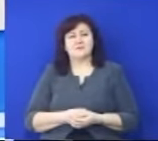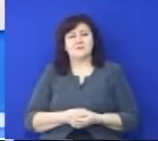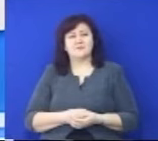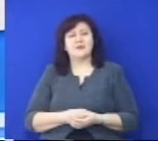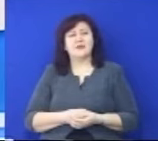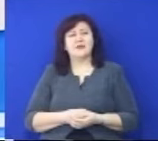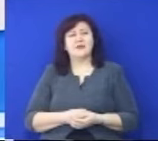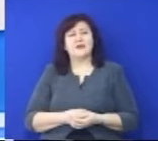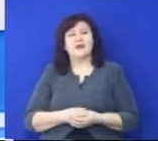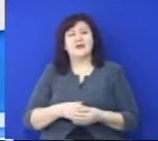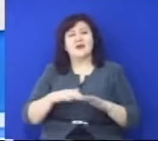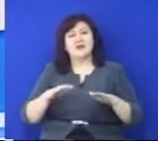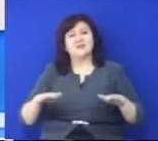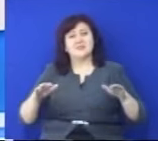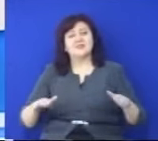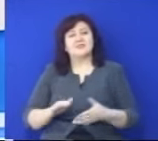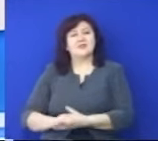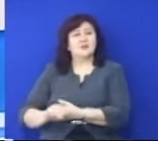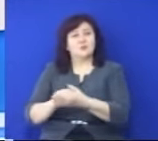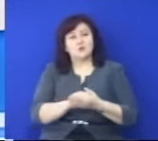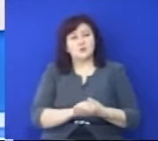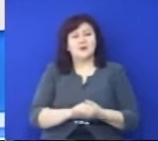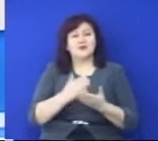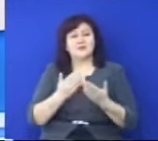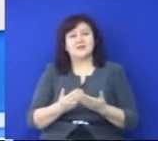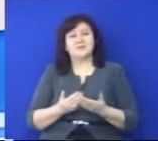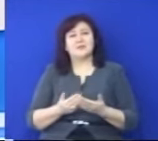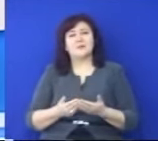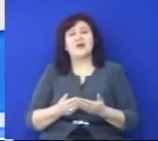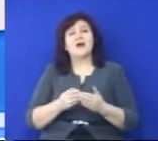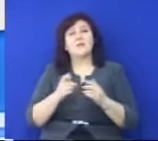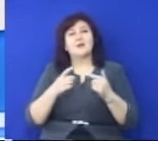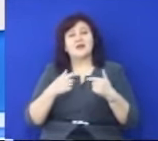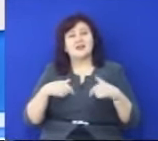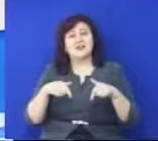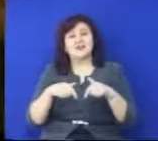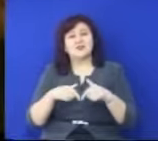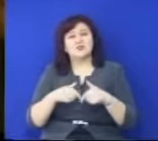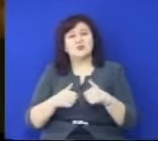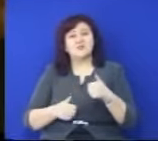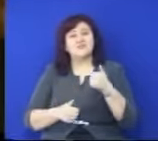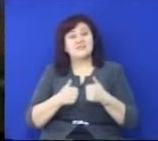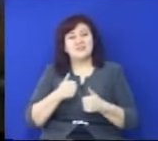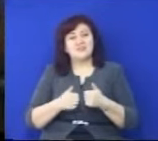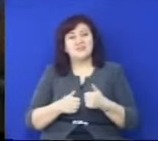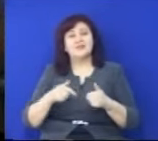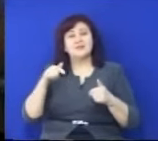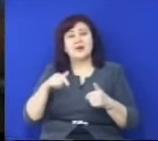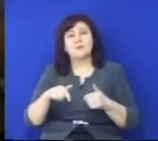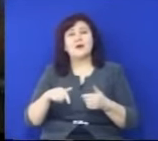Балалар достығы, бар достықтың бастауы. Семейде осындай атаумен әнби фестивалі өтті. Оған қаламыздағы мектепке дейінгі балалар